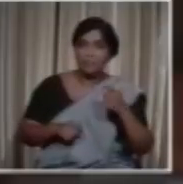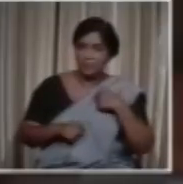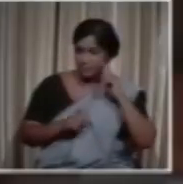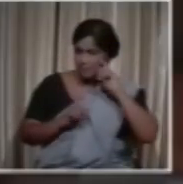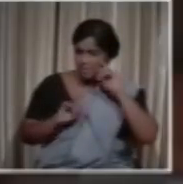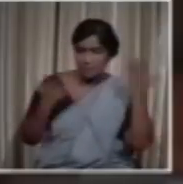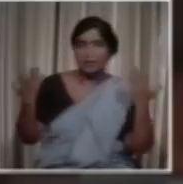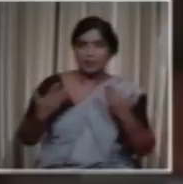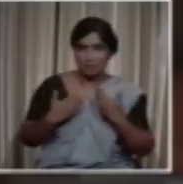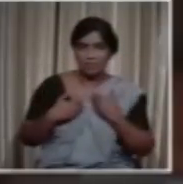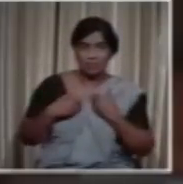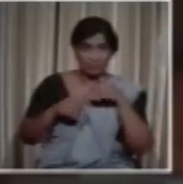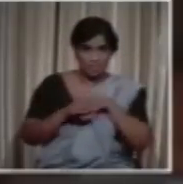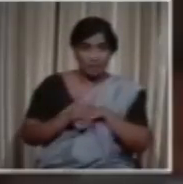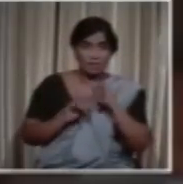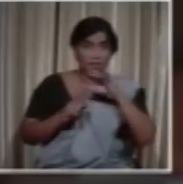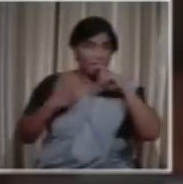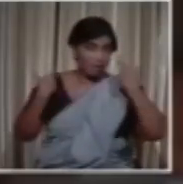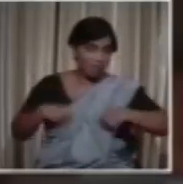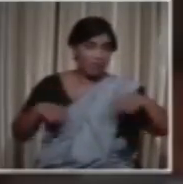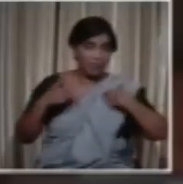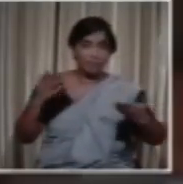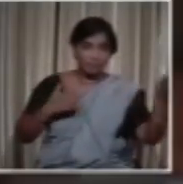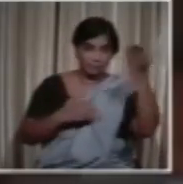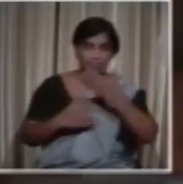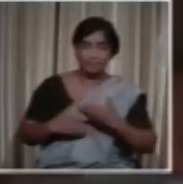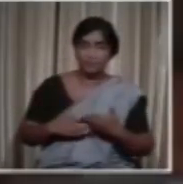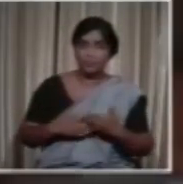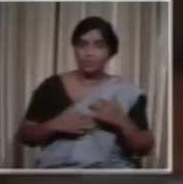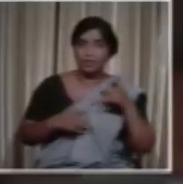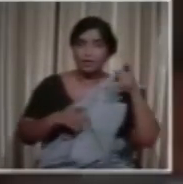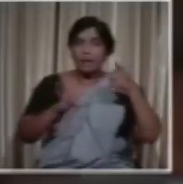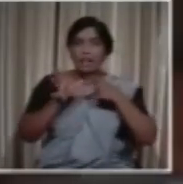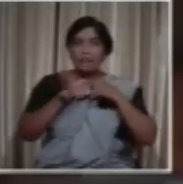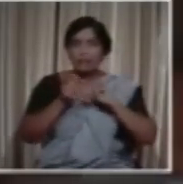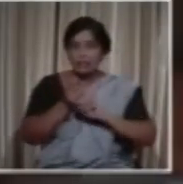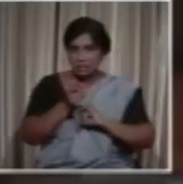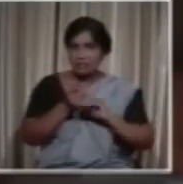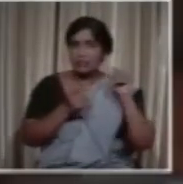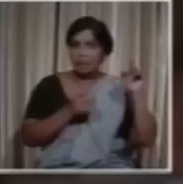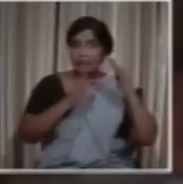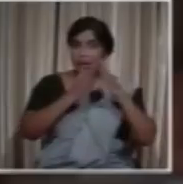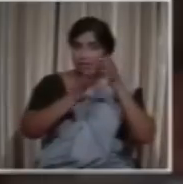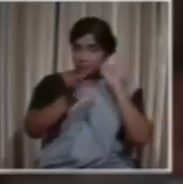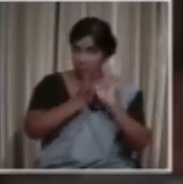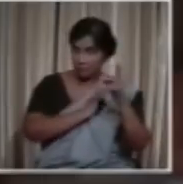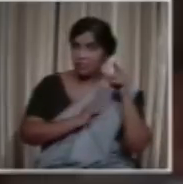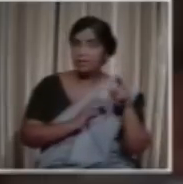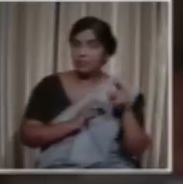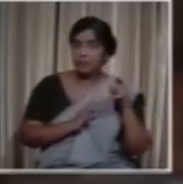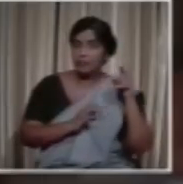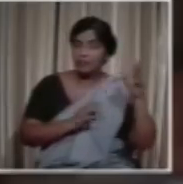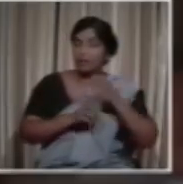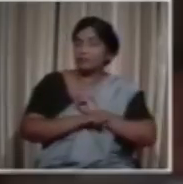බෑ මගේ ශේෂ්ත්‍රයේ ඉන්න සමහර නීතිඥවරු අර අලි සම්පි මහත්මයාගේ ගේ ගිනි ගන්නකොට ඒක